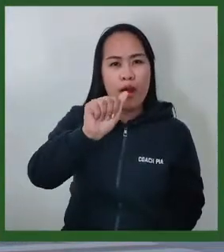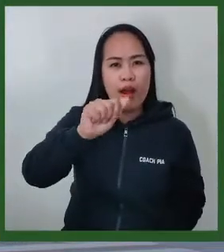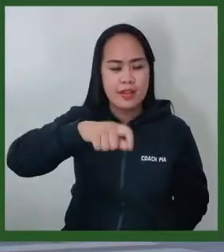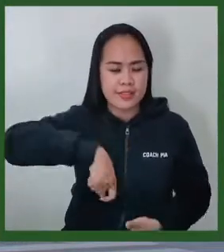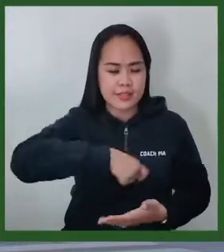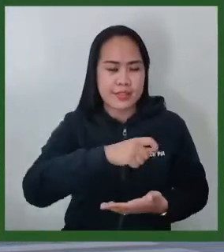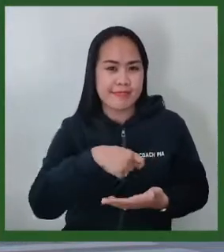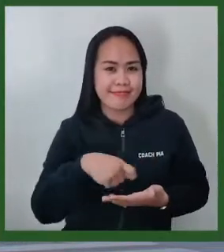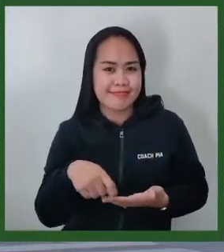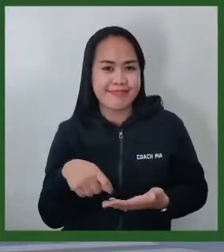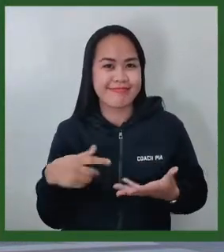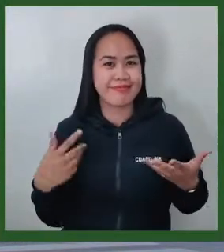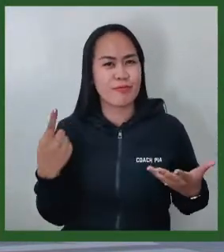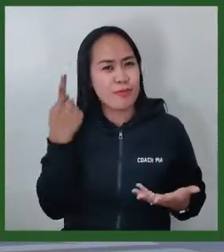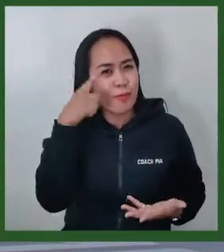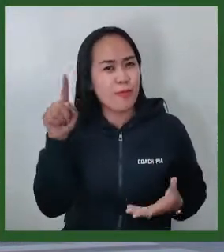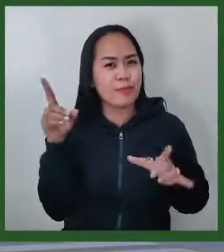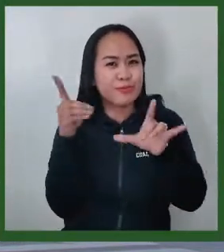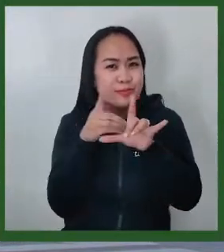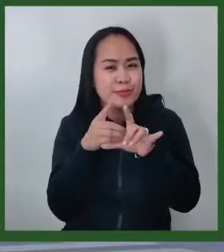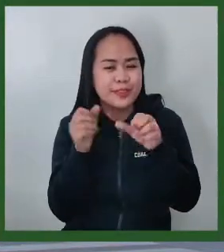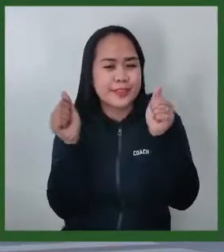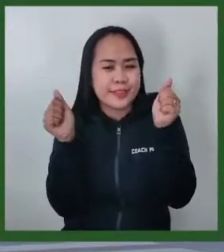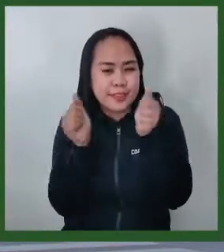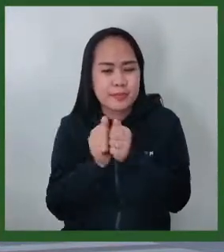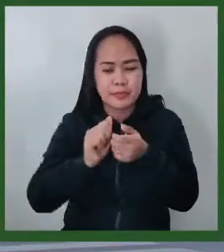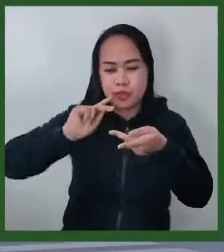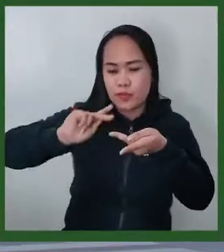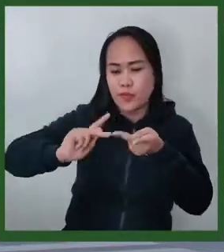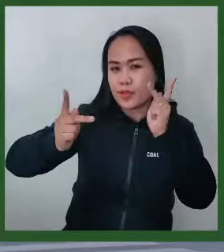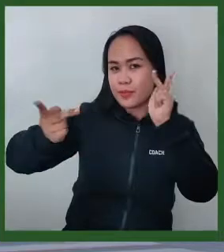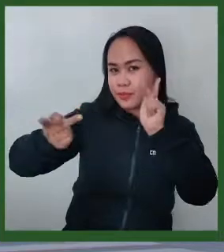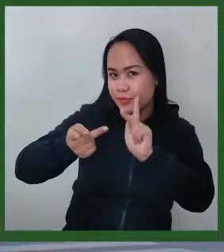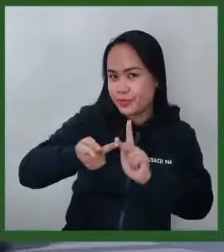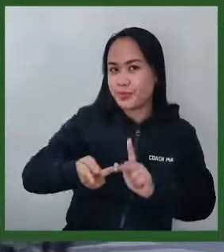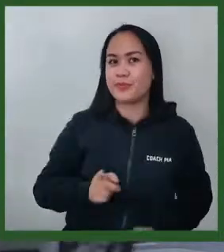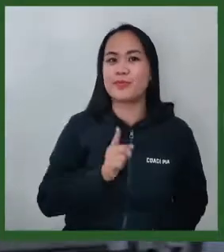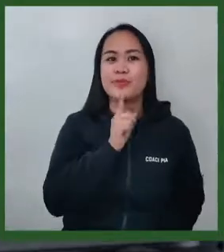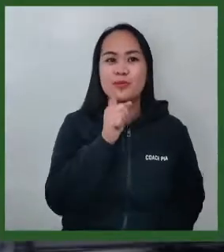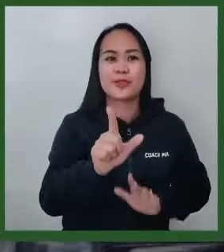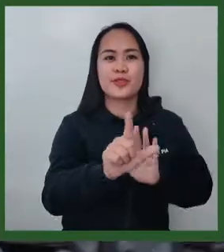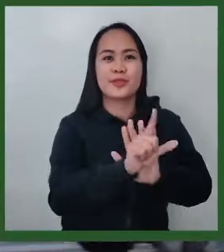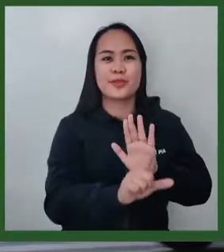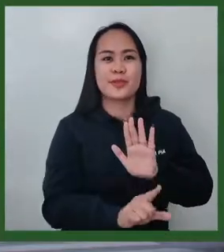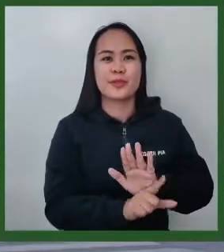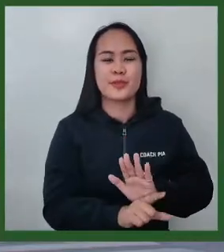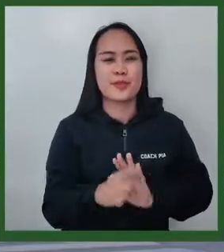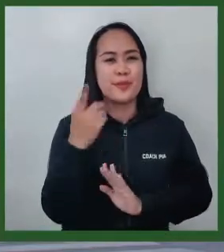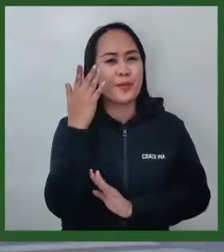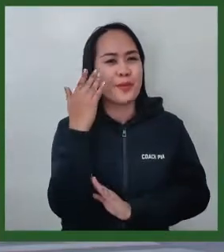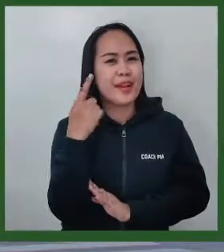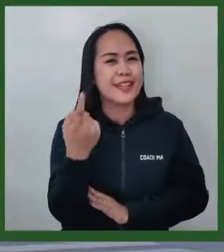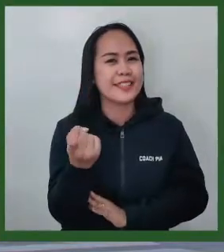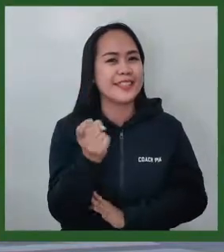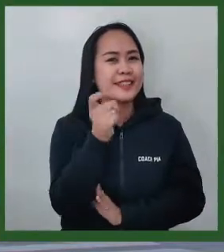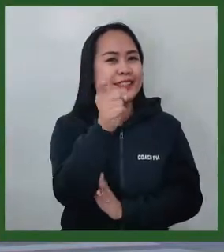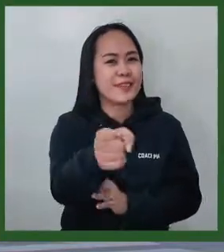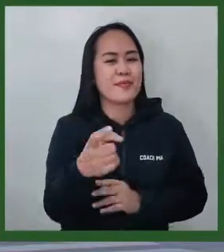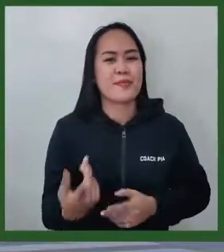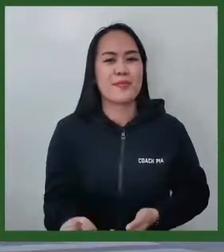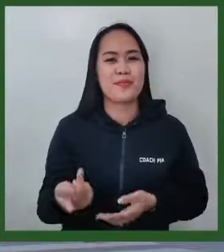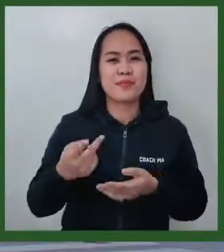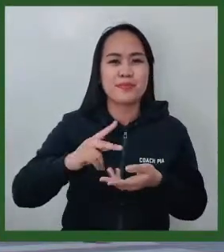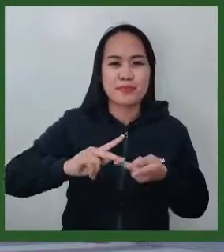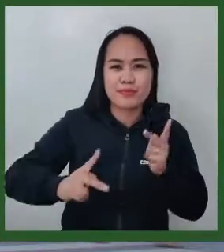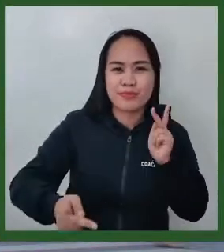Assessment Center para po mas maging official ang aming pagiging magkapartner sa paghahatid ng mga serbisyo para sa